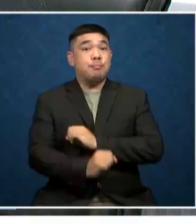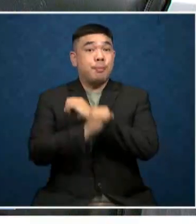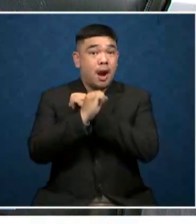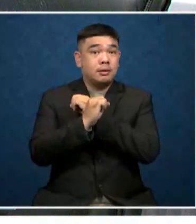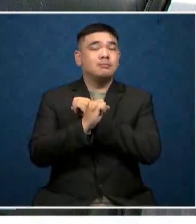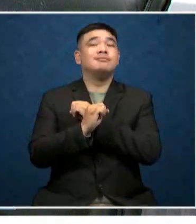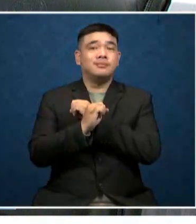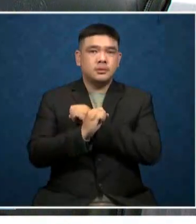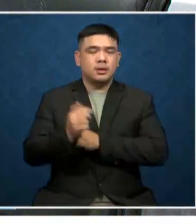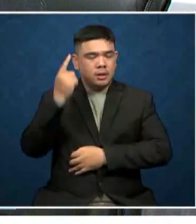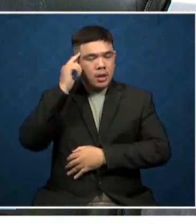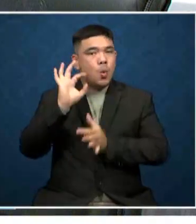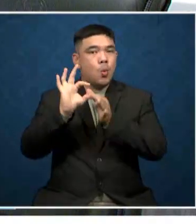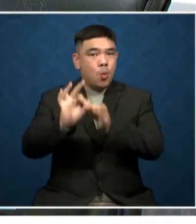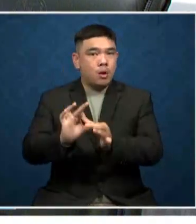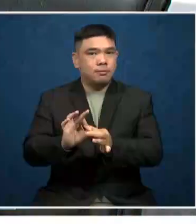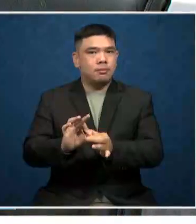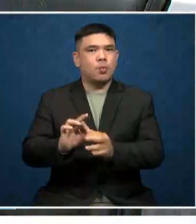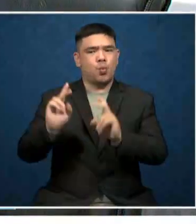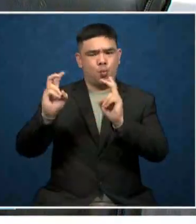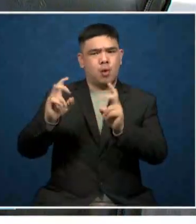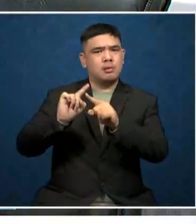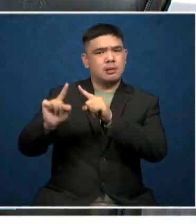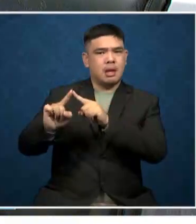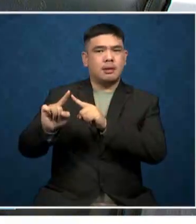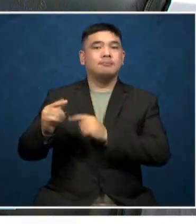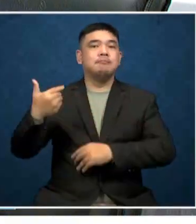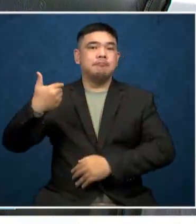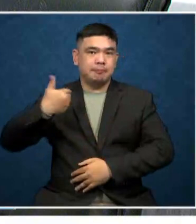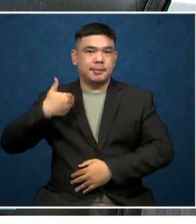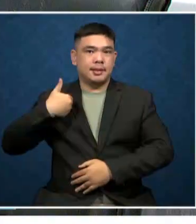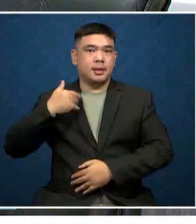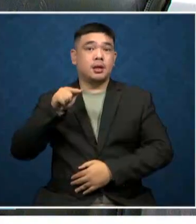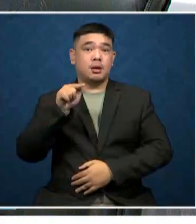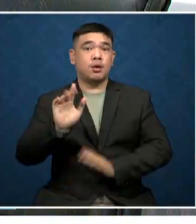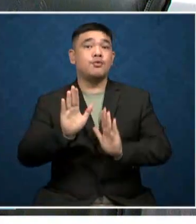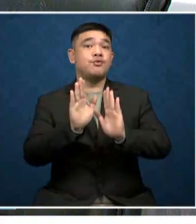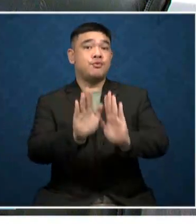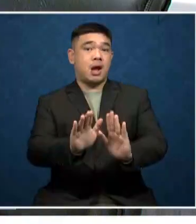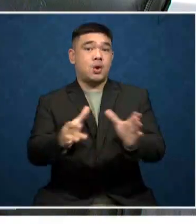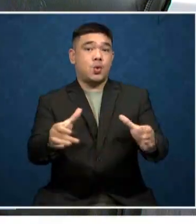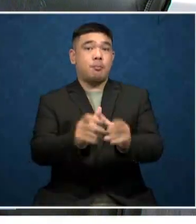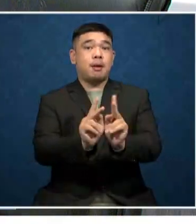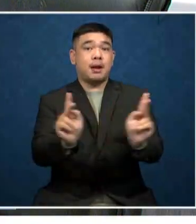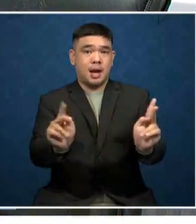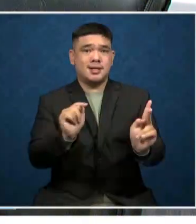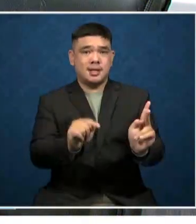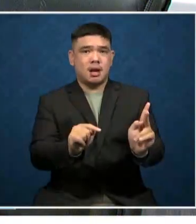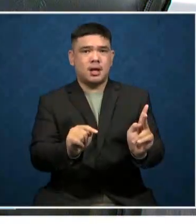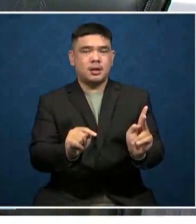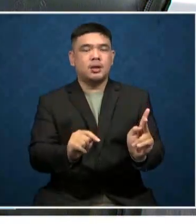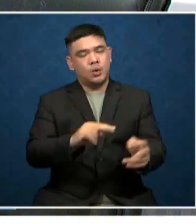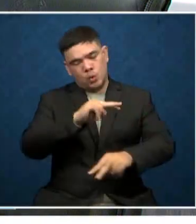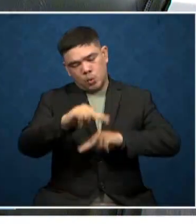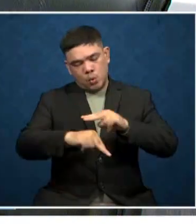นี้ก็เป็นข้อกังวลว่ายังมีอีกหลายเรื่องเรื่องก็อยากให้คณะเ่อกรรมาธิการเนี่ยได้โปรด